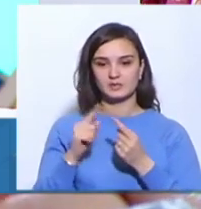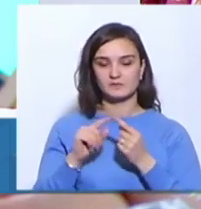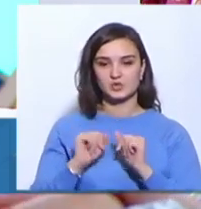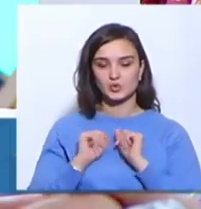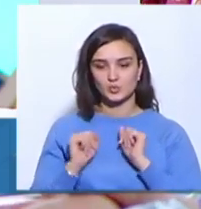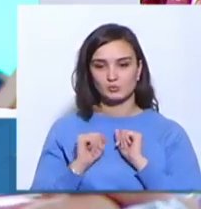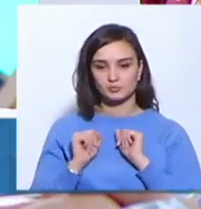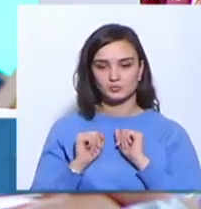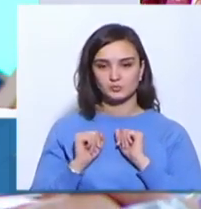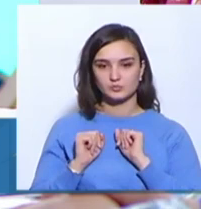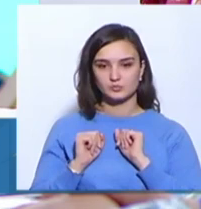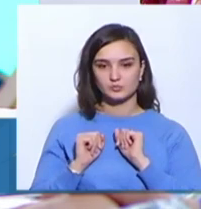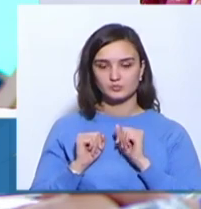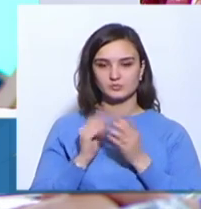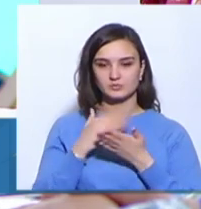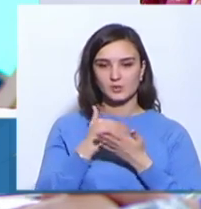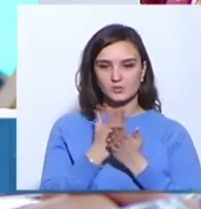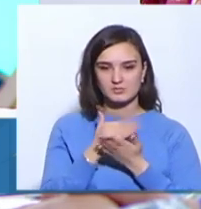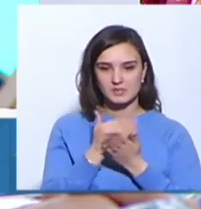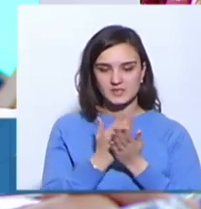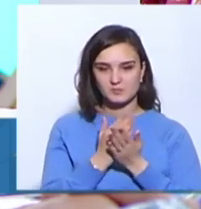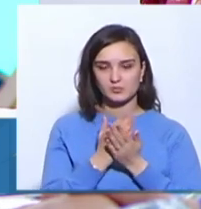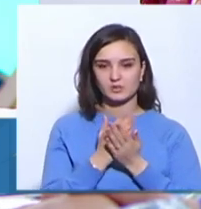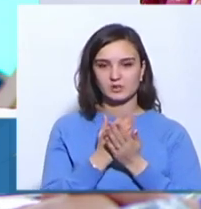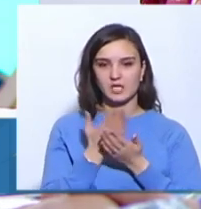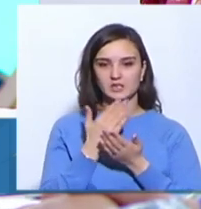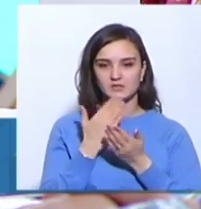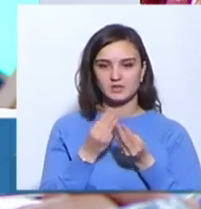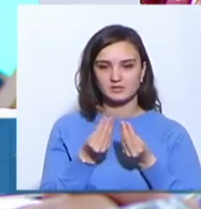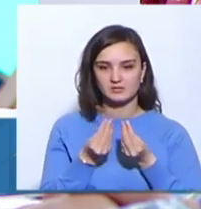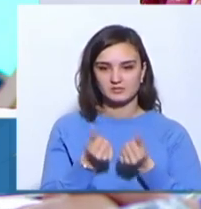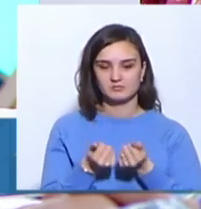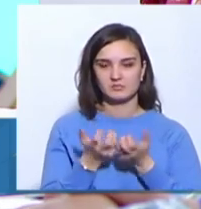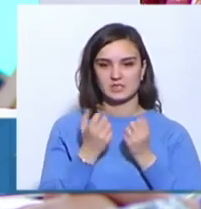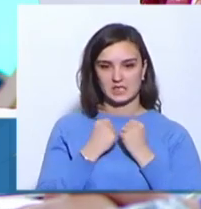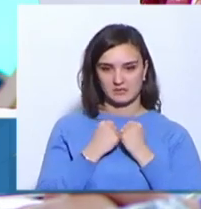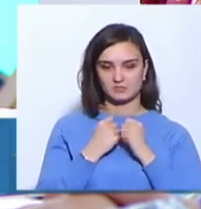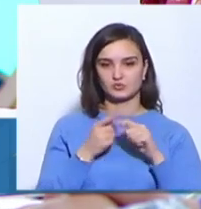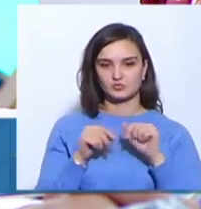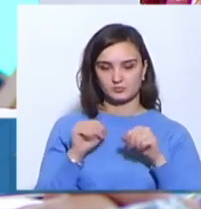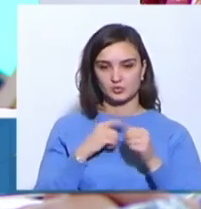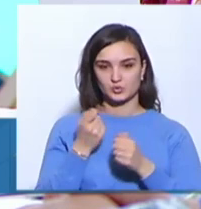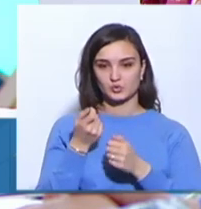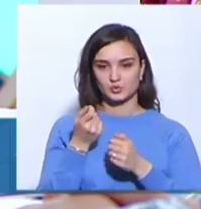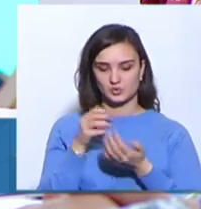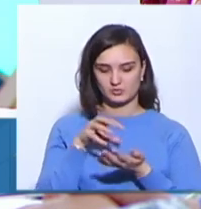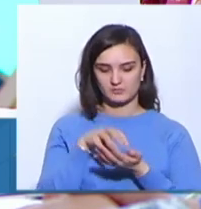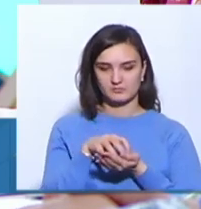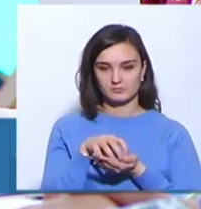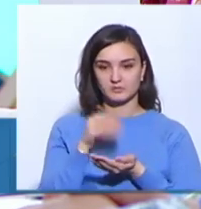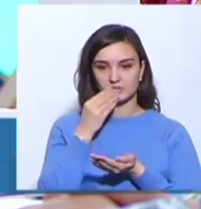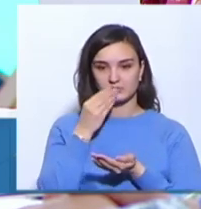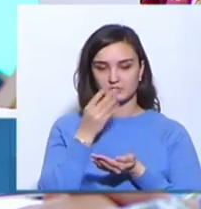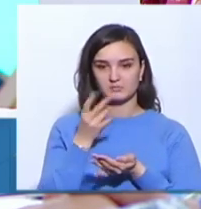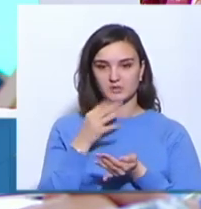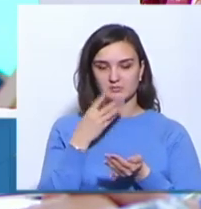ვცდილობთ უკიდურესად დაგუცმაცებული, მაქსიმალურად ადვილად შეთვისებადი. შესაძლოა იყოს ცოტა მოცულობით საკვები,